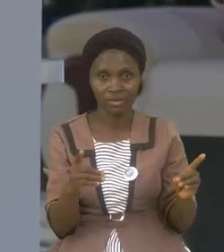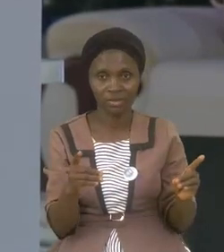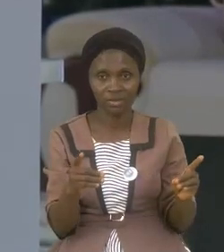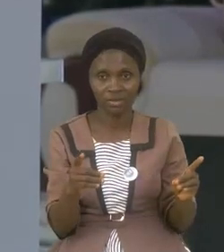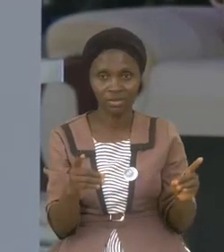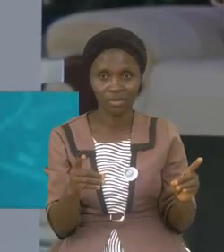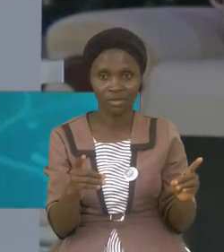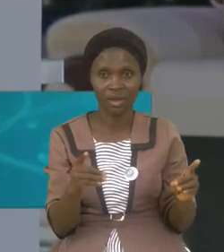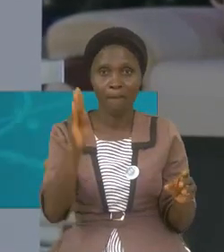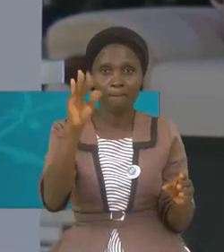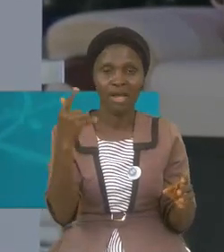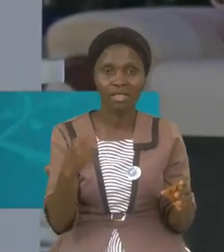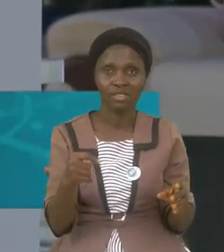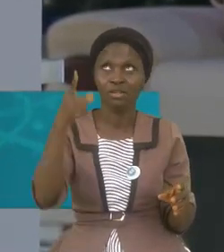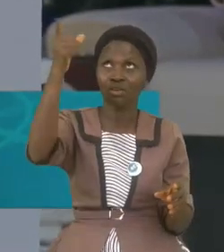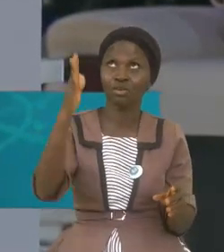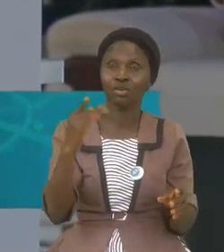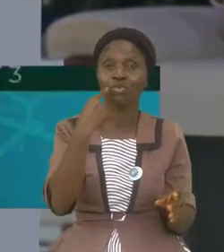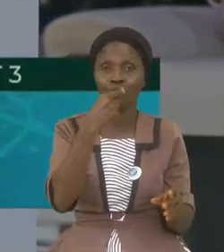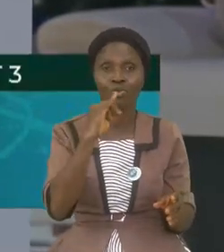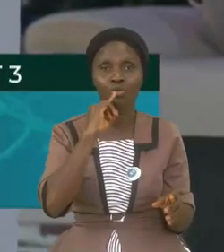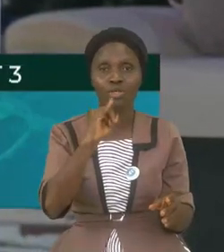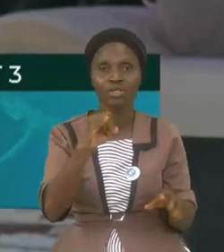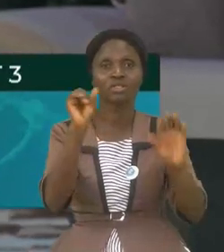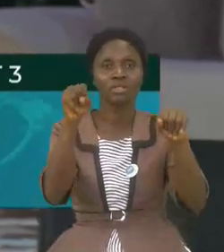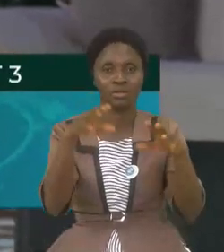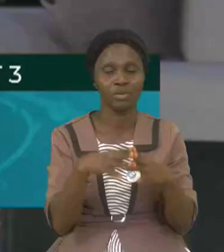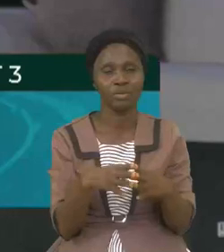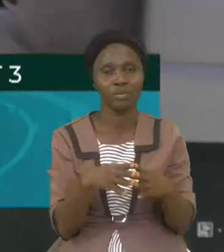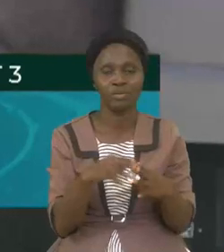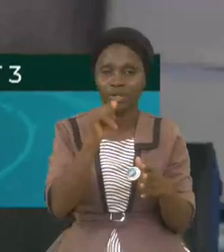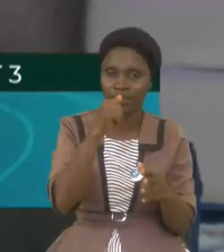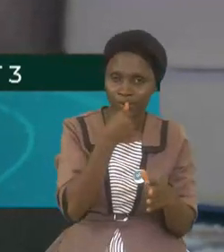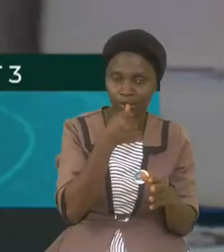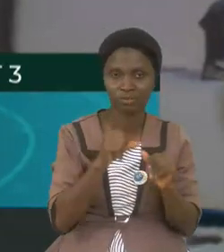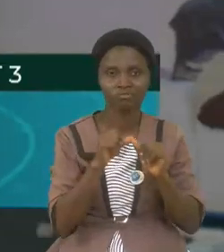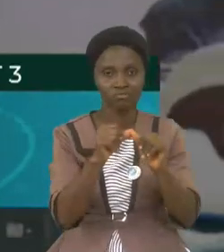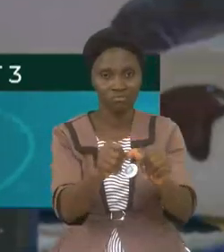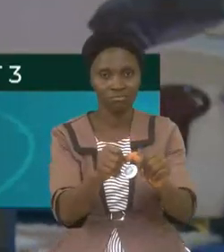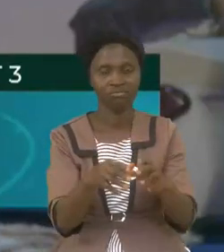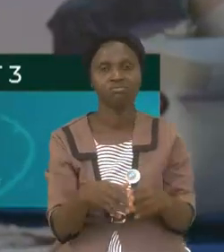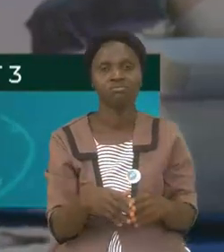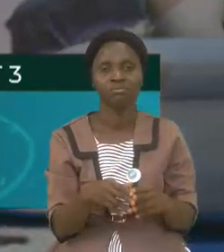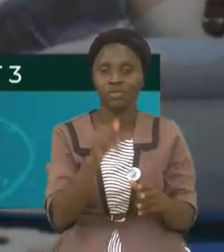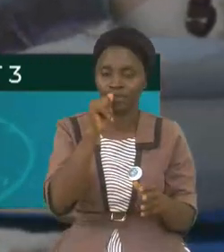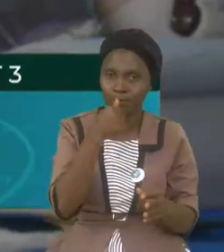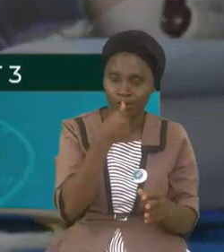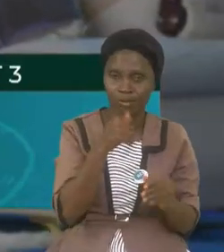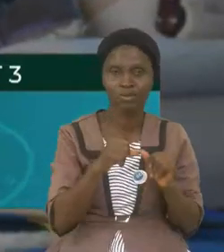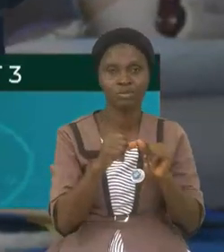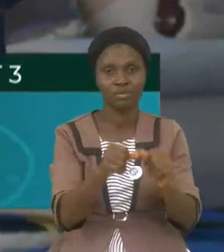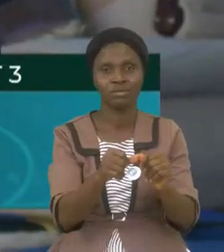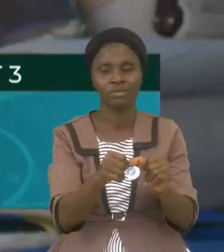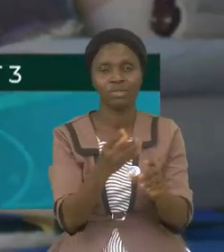la délivrance durable du Dieu qui est capable. Durable,